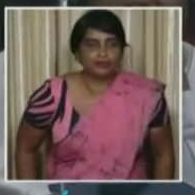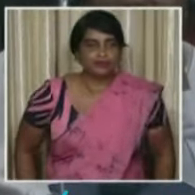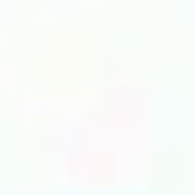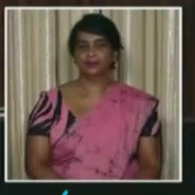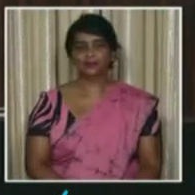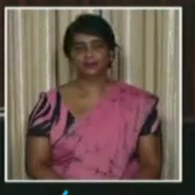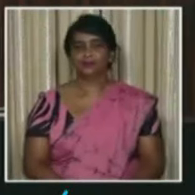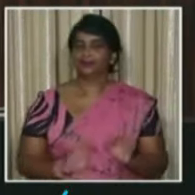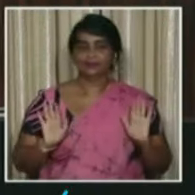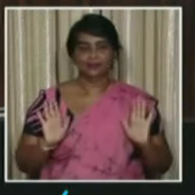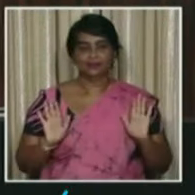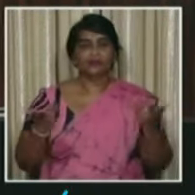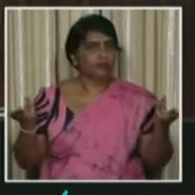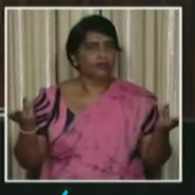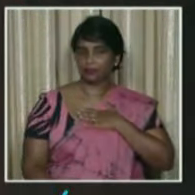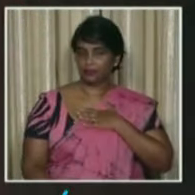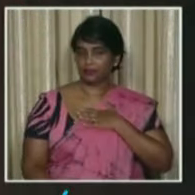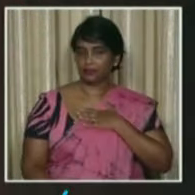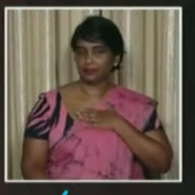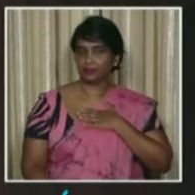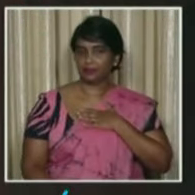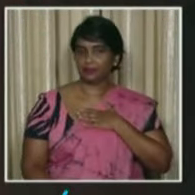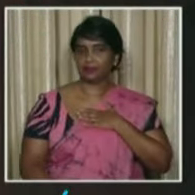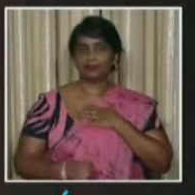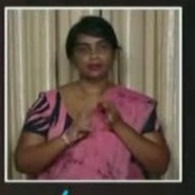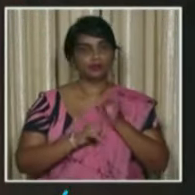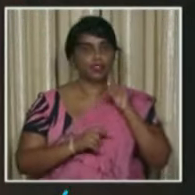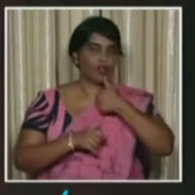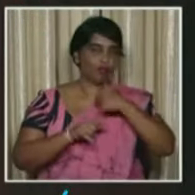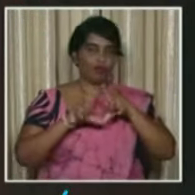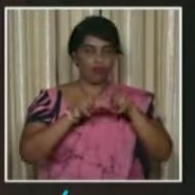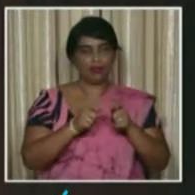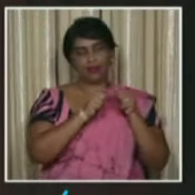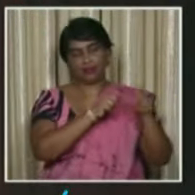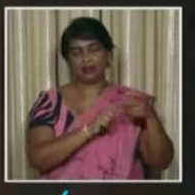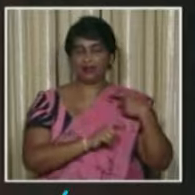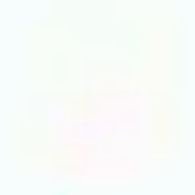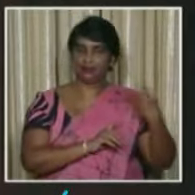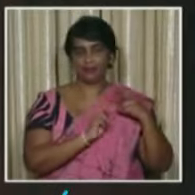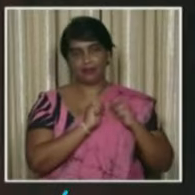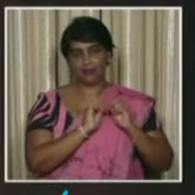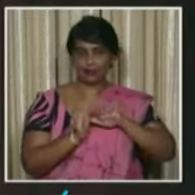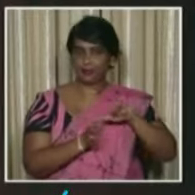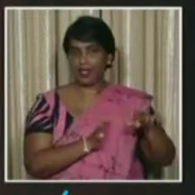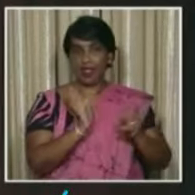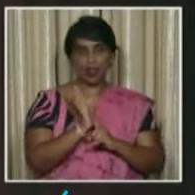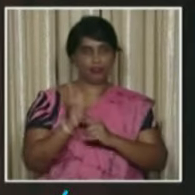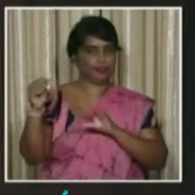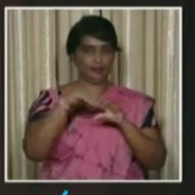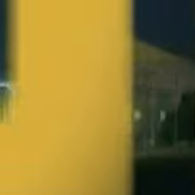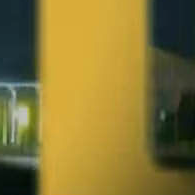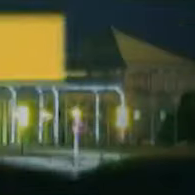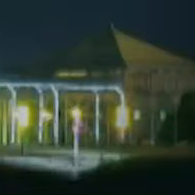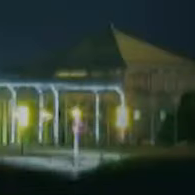හරි හරි. වෙන මොනවාද මට කියන්නේ තියෙන්නේ? අපේ ජනාධිපතිතුමාට බුලත් අතක් දීලා බේරගන්න එක මම වෙනම කරගන්නම්. ඒකට කිරියල් මහත්තයා මැදිහත් වෙන්න ඕනේ